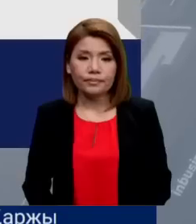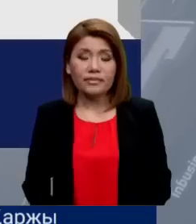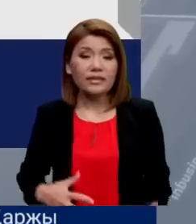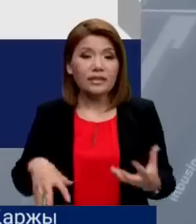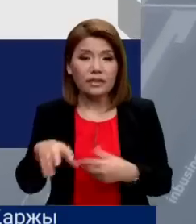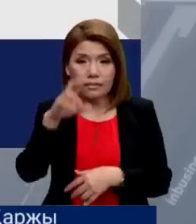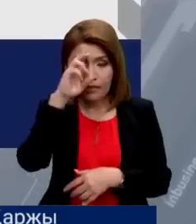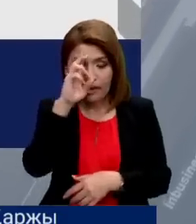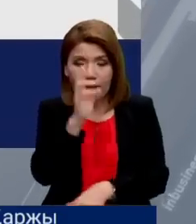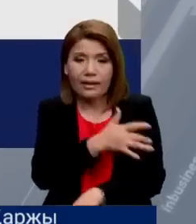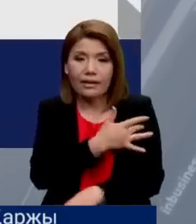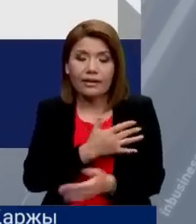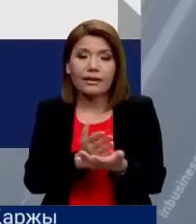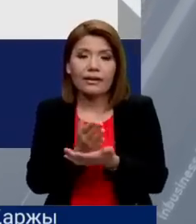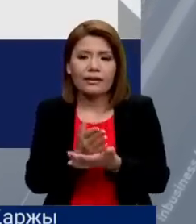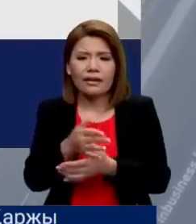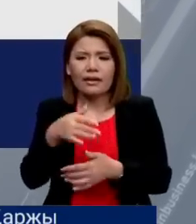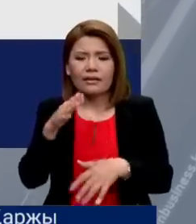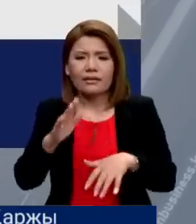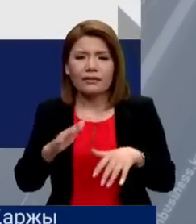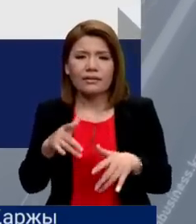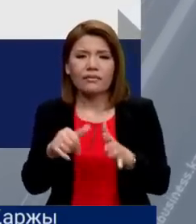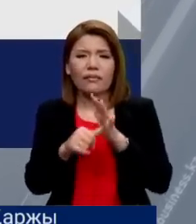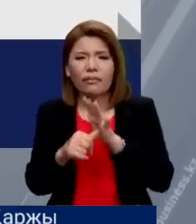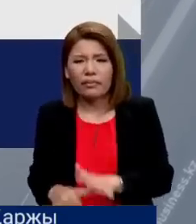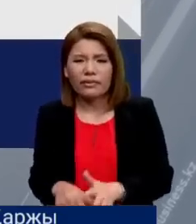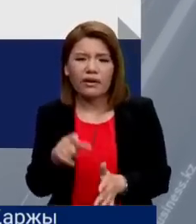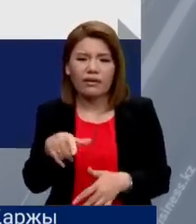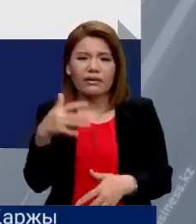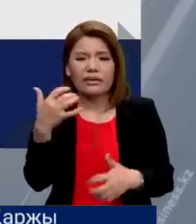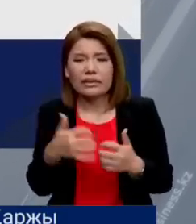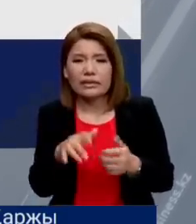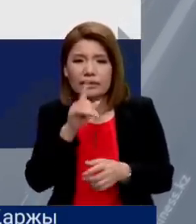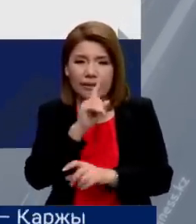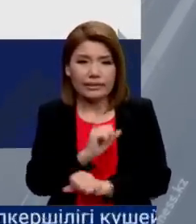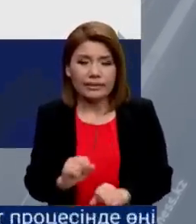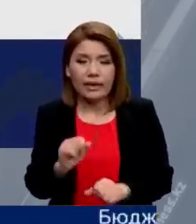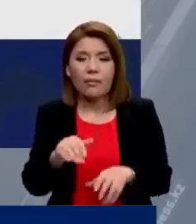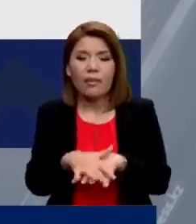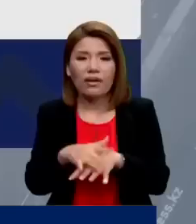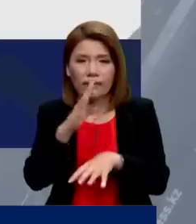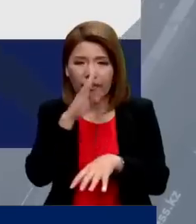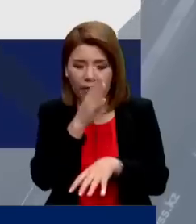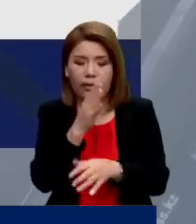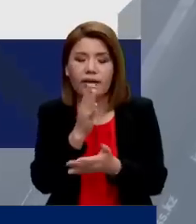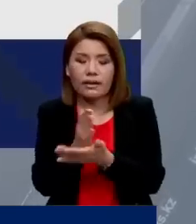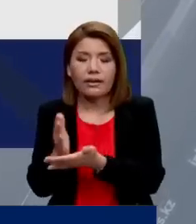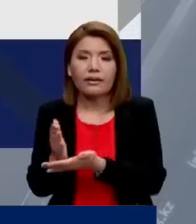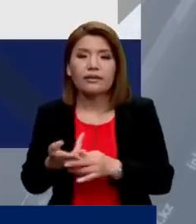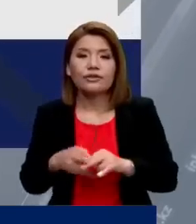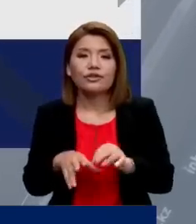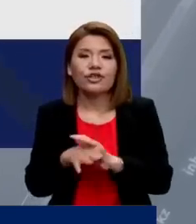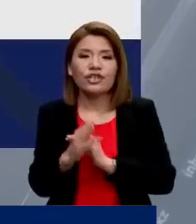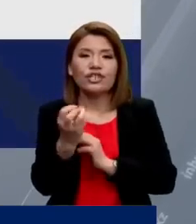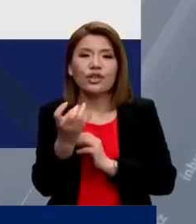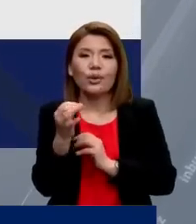Жалпы мемлекет қызметшілерді қолынан түк келмейді деп кемсітуді доғару керек. Тіпті оларды халық жаулары сияқты көретіндер де бар. Шенеунік деген